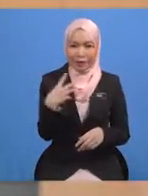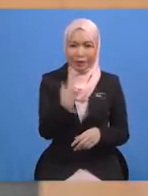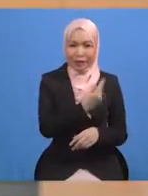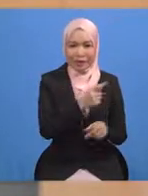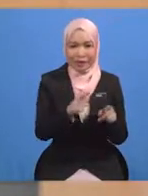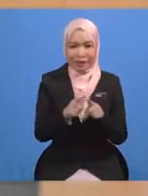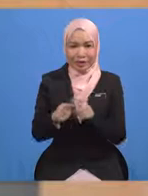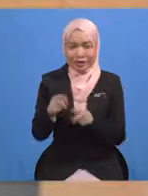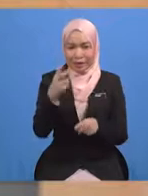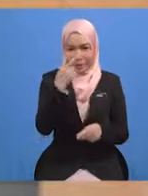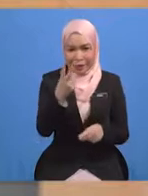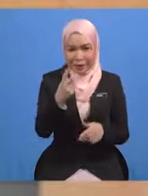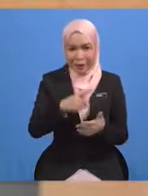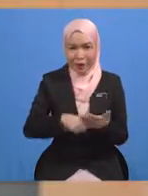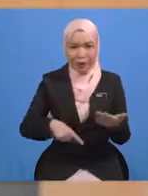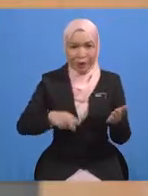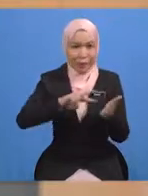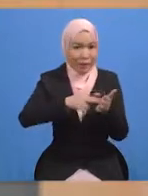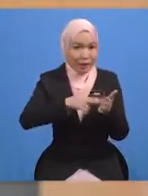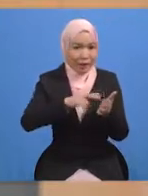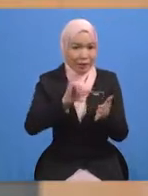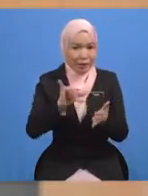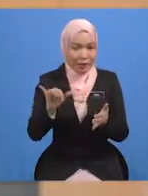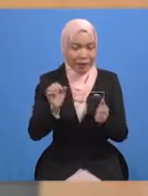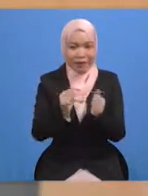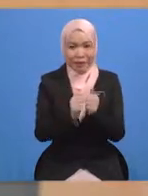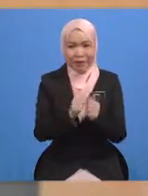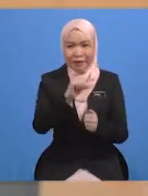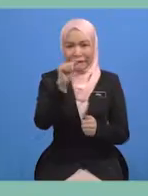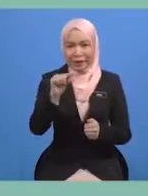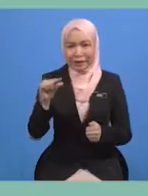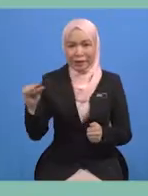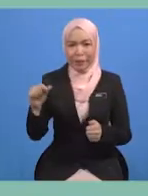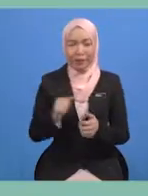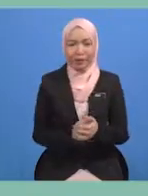lihat apakah yang dimaksudkan dengan gelombang.